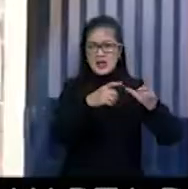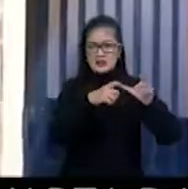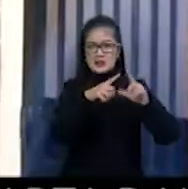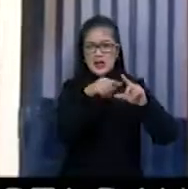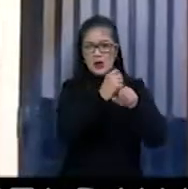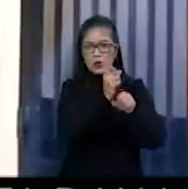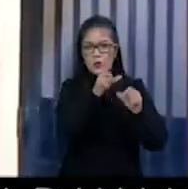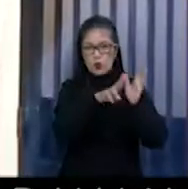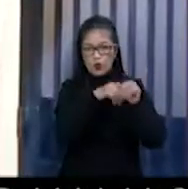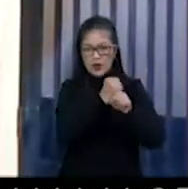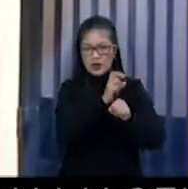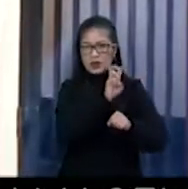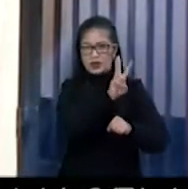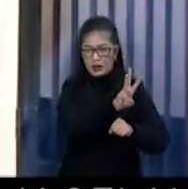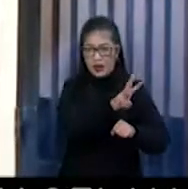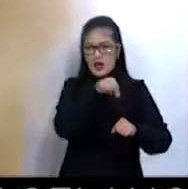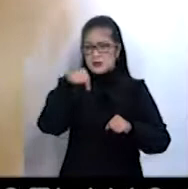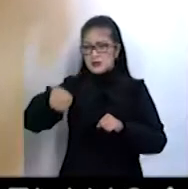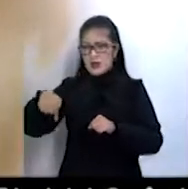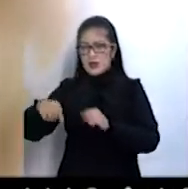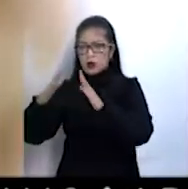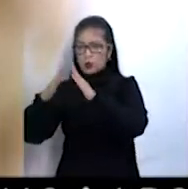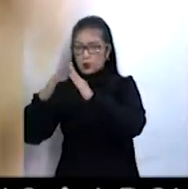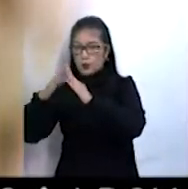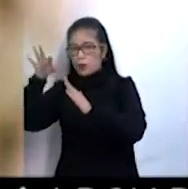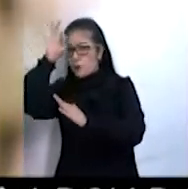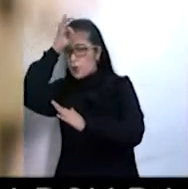lokasi pembunuhan Brigadir Yosua Kompleks Polri Duren 3.